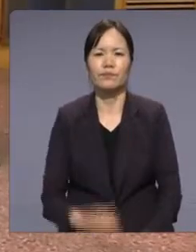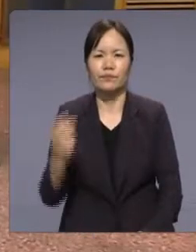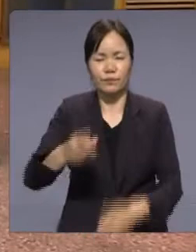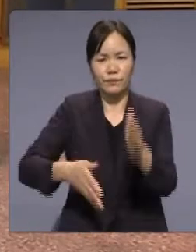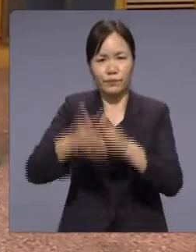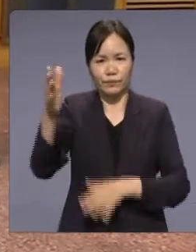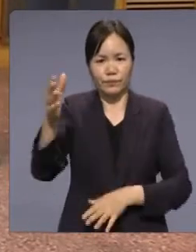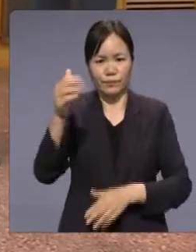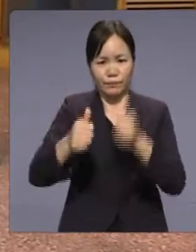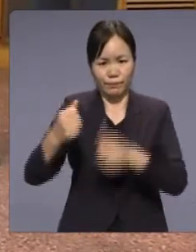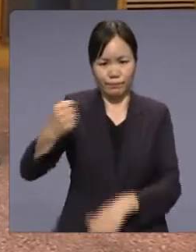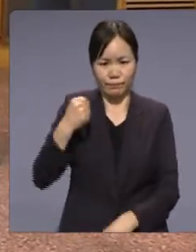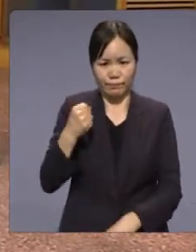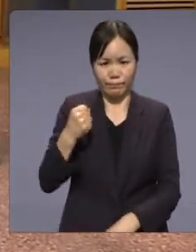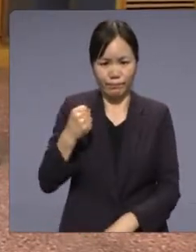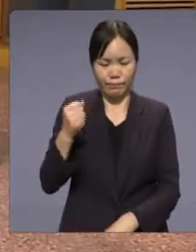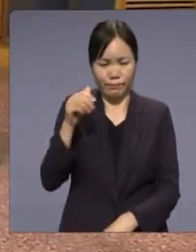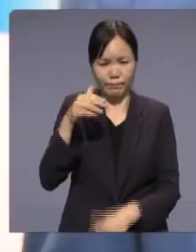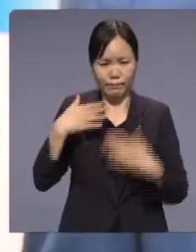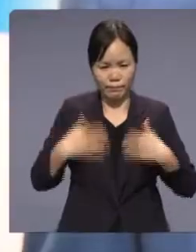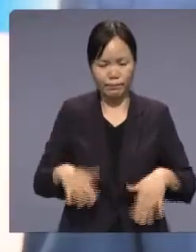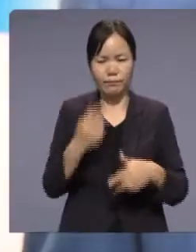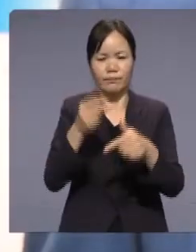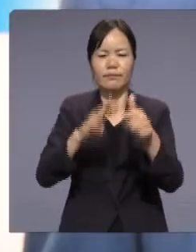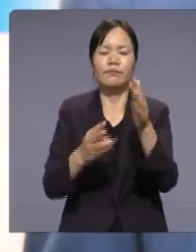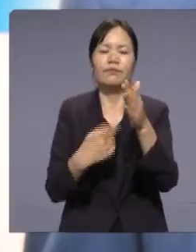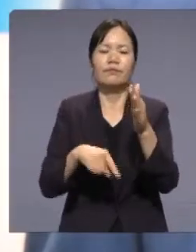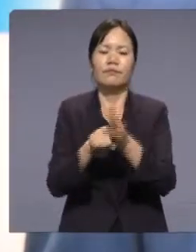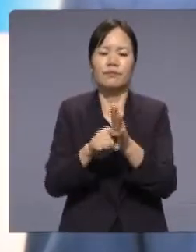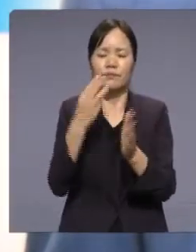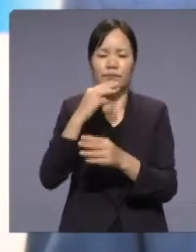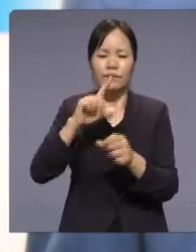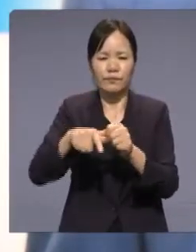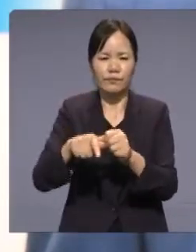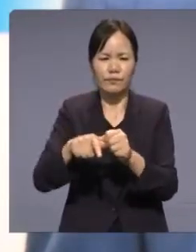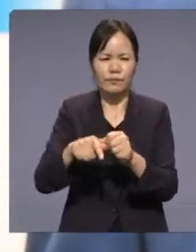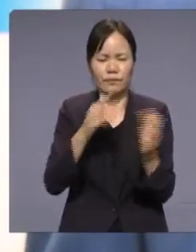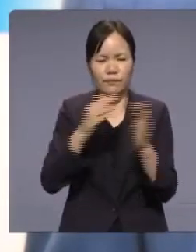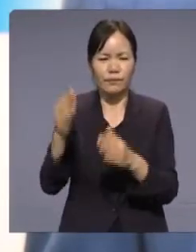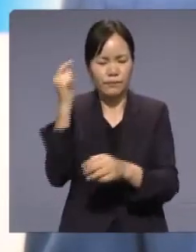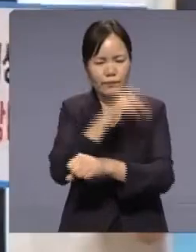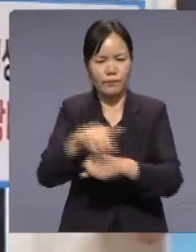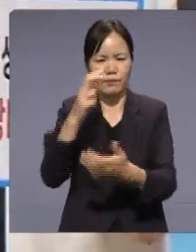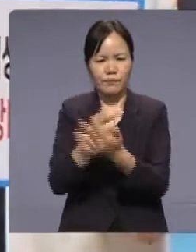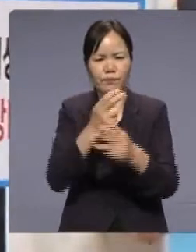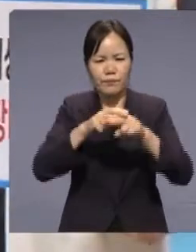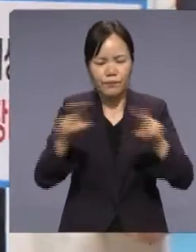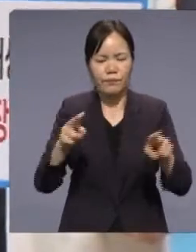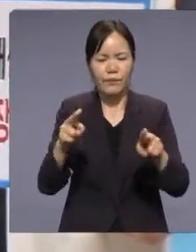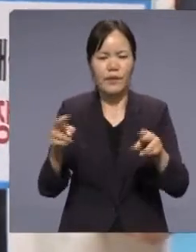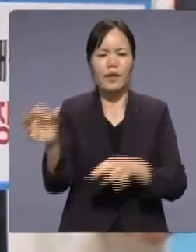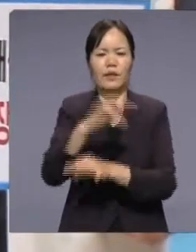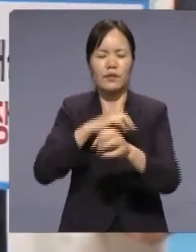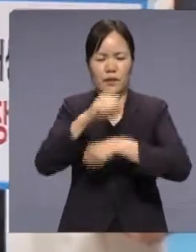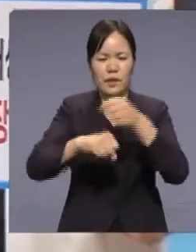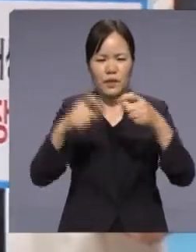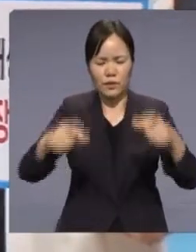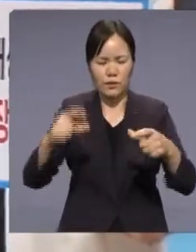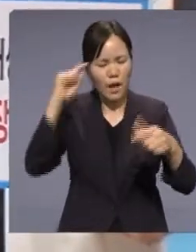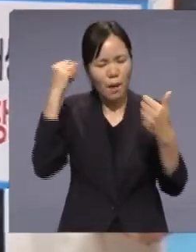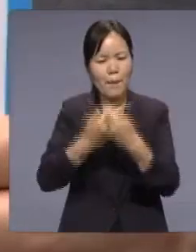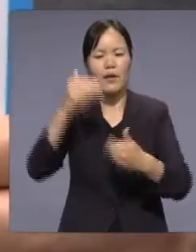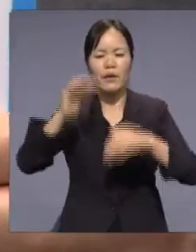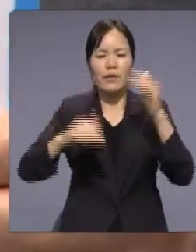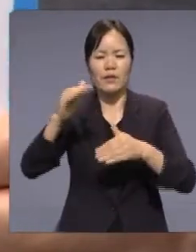도시 경쟁력을 갖춘 인천을 위해선 수도권 정비계획법 폐지와 인천 경제자유구역 역차별 해소